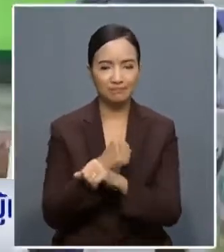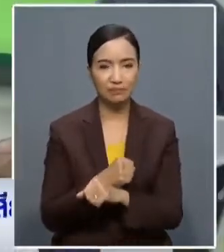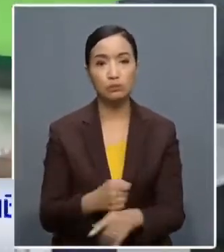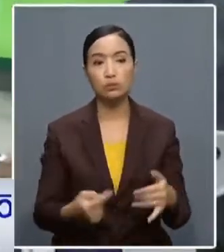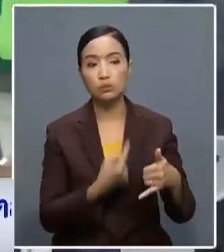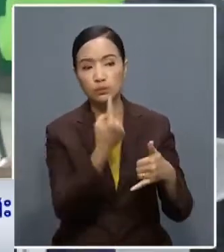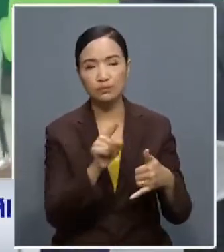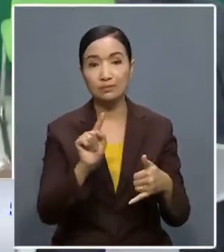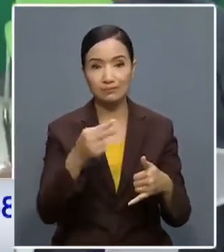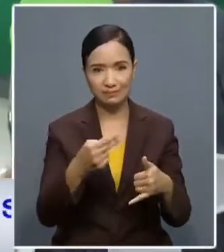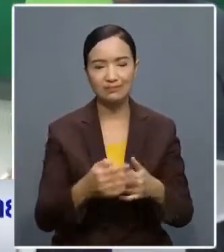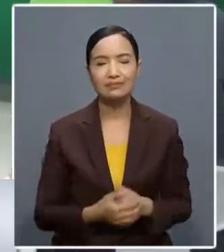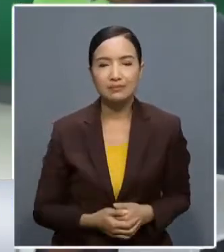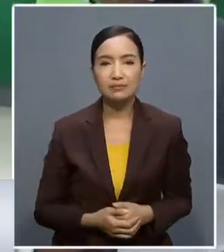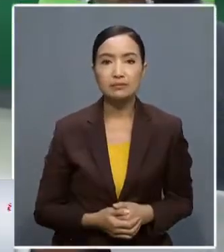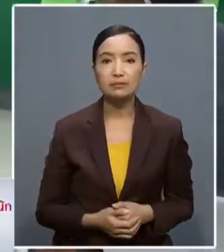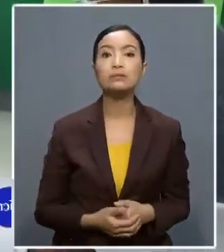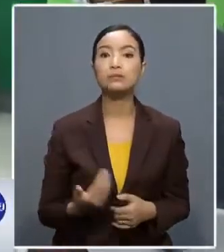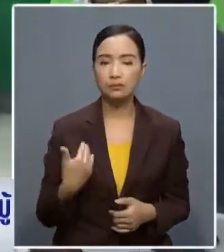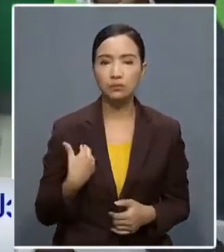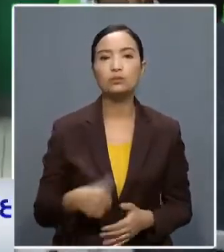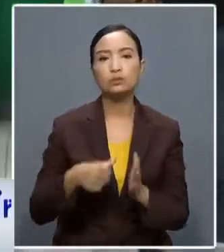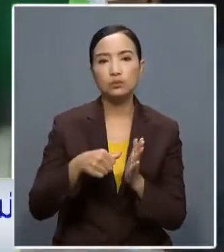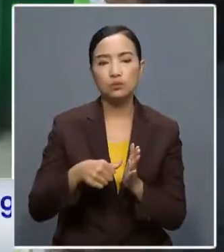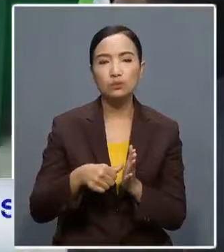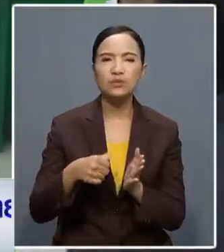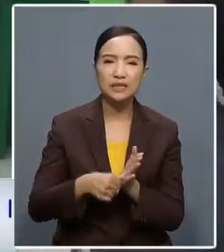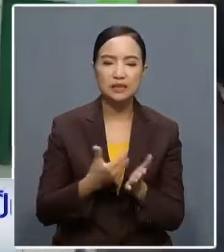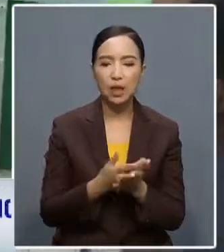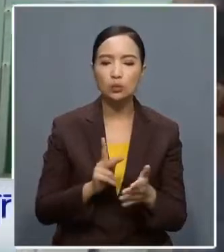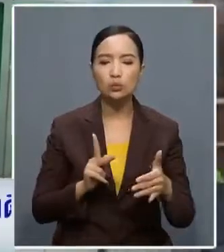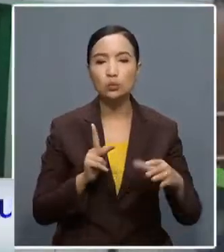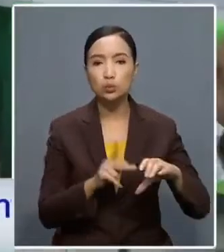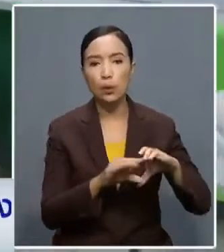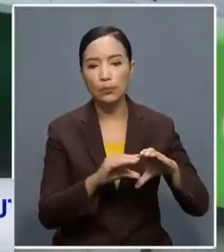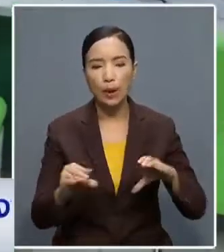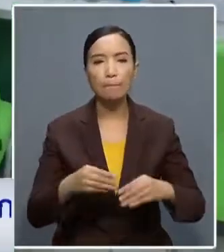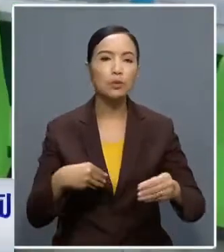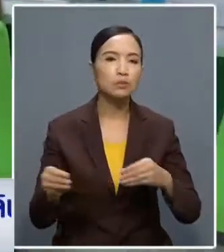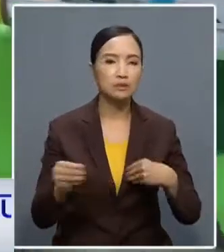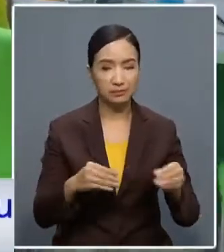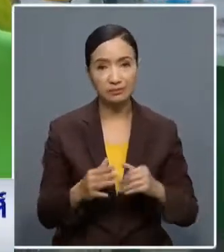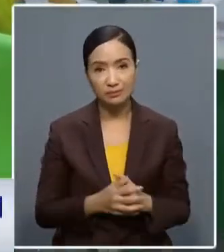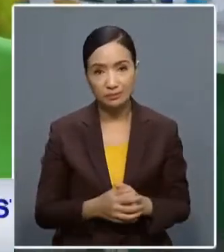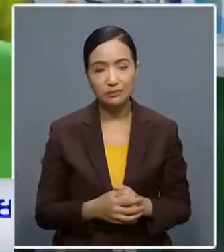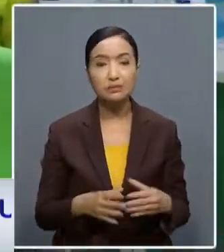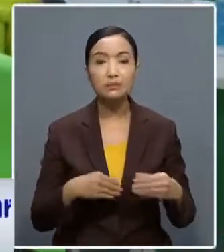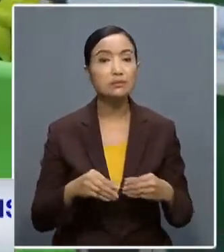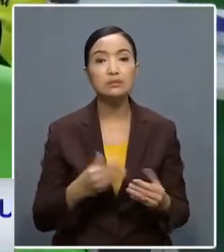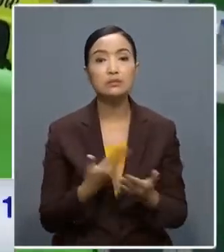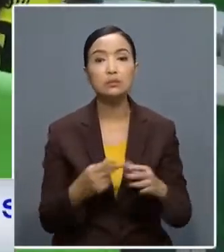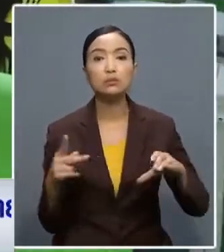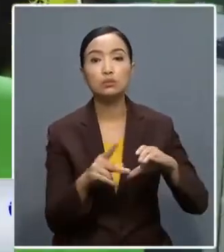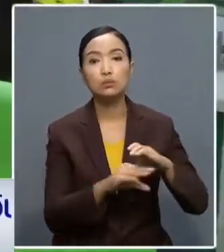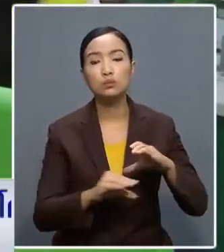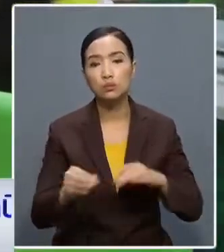มาตรการที่ตามมาช่วงนี้ก็จะเป็นมาตรการสินเชื่อผ่อนปลนนะครับก็คือจะเป็นมาตรการสินเชื่อที่จะมาช่วยในเรื่องของ